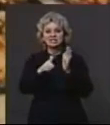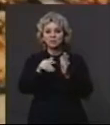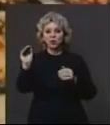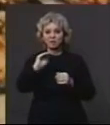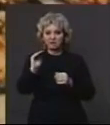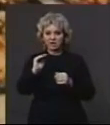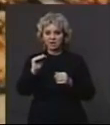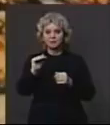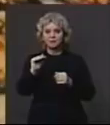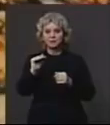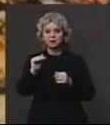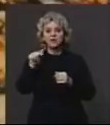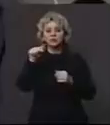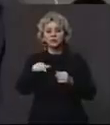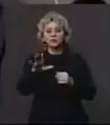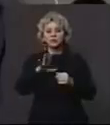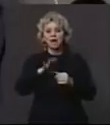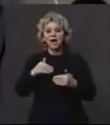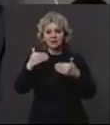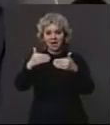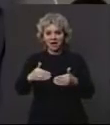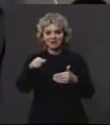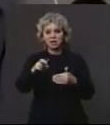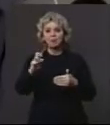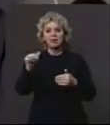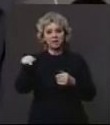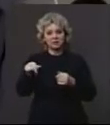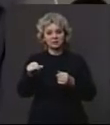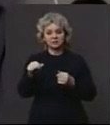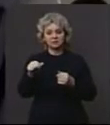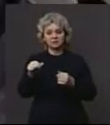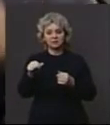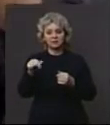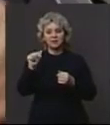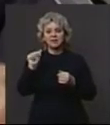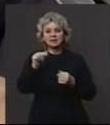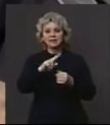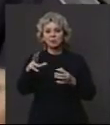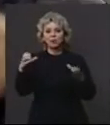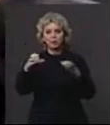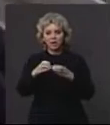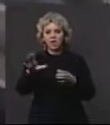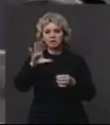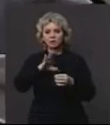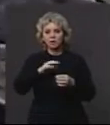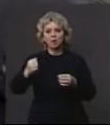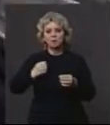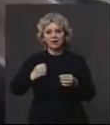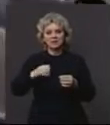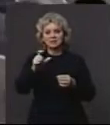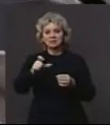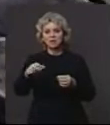7 февраля штурмом атаковали Батайск. Ну, танковая бригада была, бойцы